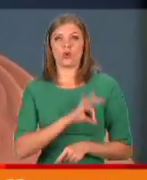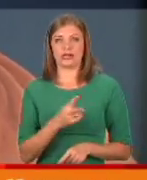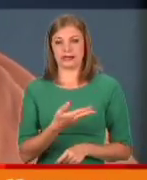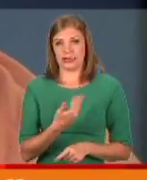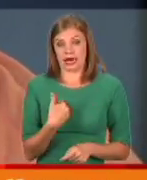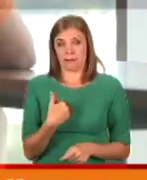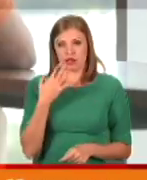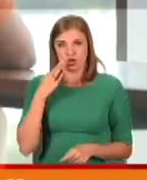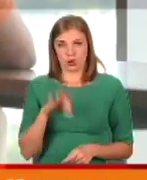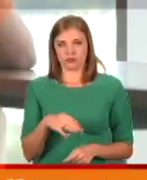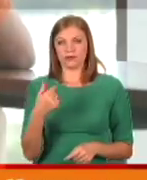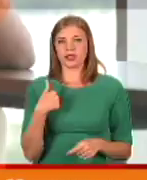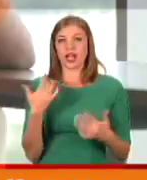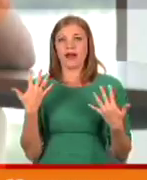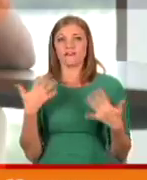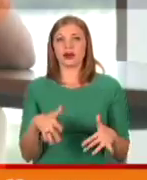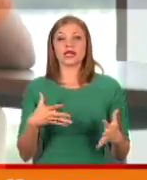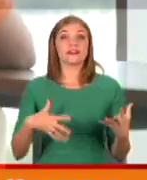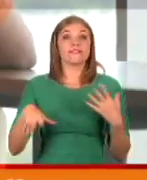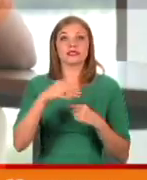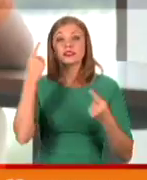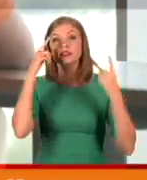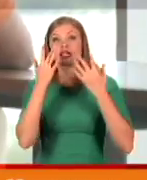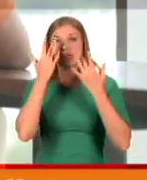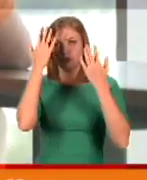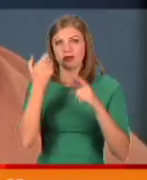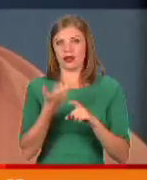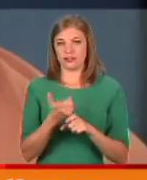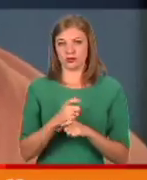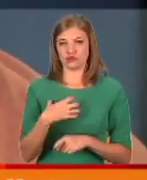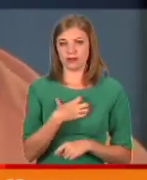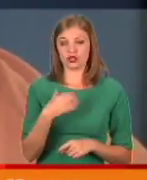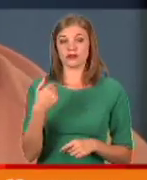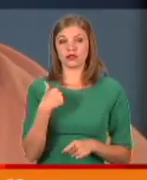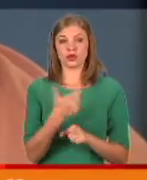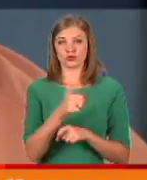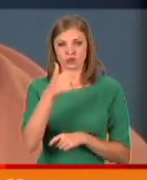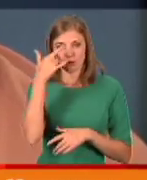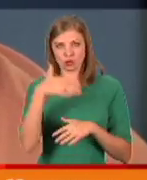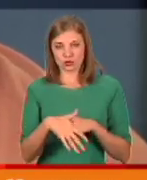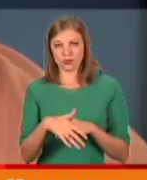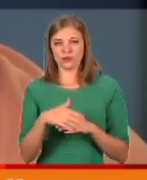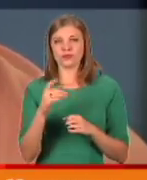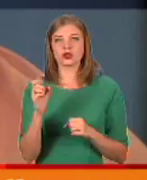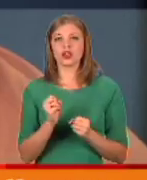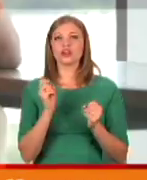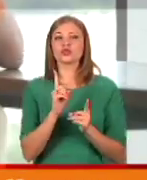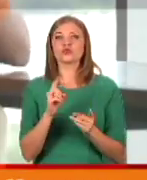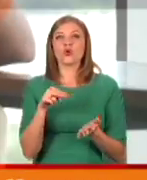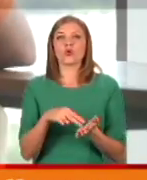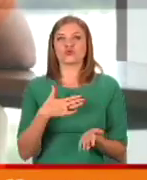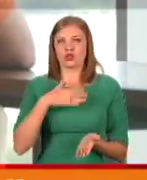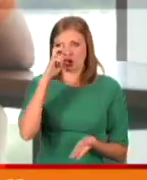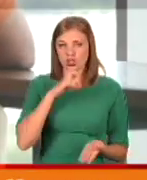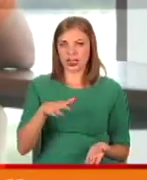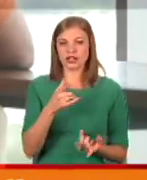мене особисто досвід. Я втратив всі ілюзії, а це дуже важливо. Відповідно, я дуже добре розумію зараз, як влаштована наша країна. Я